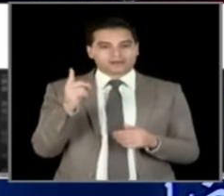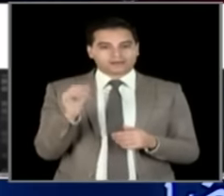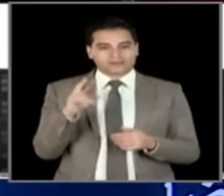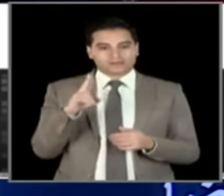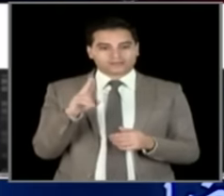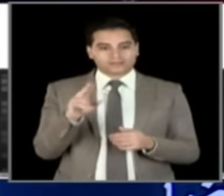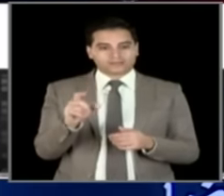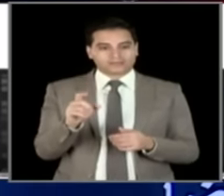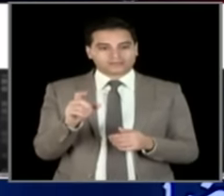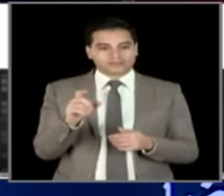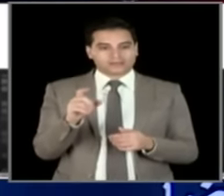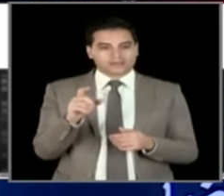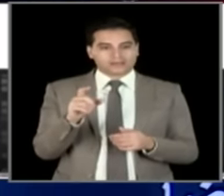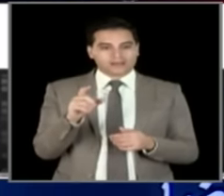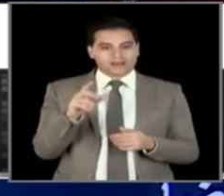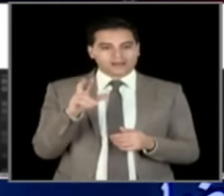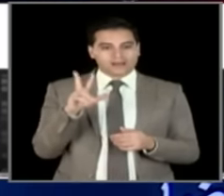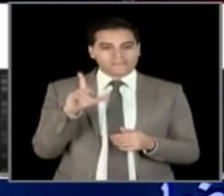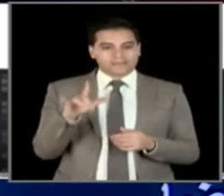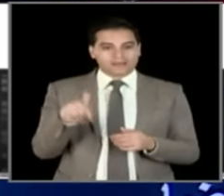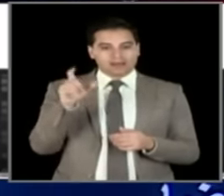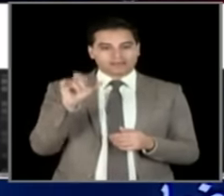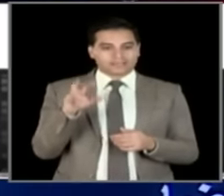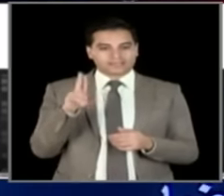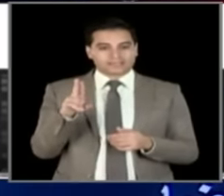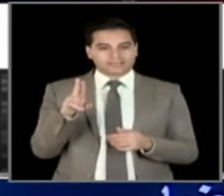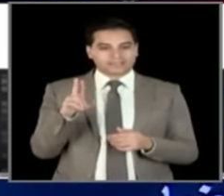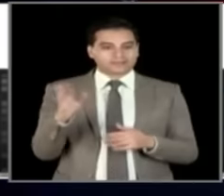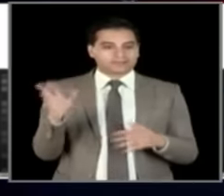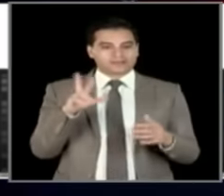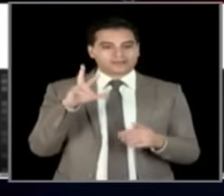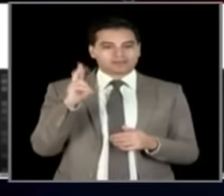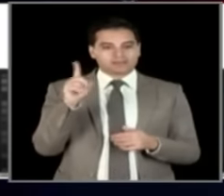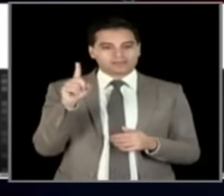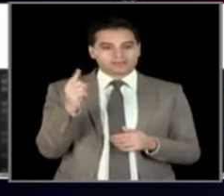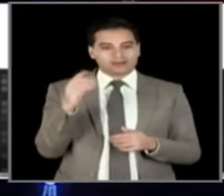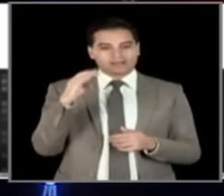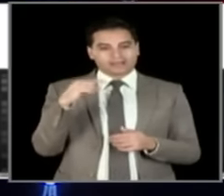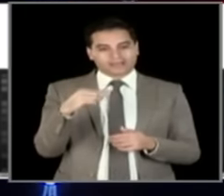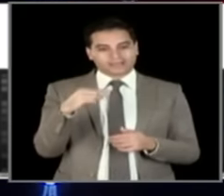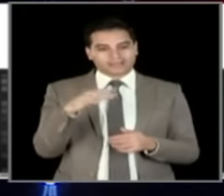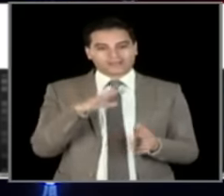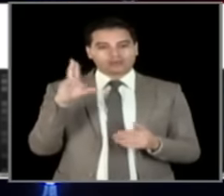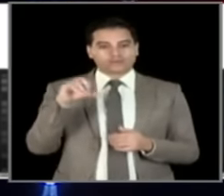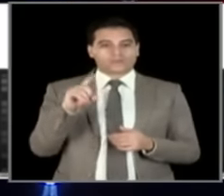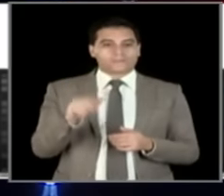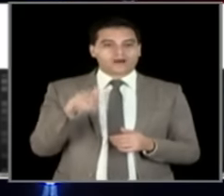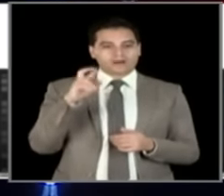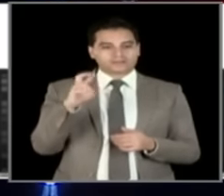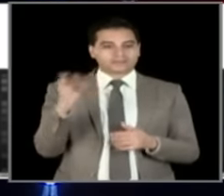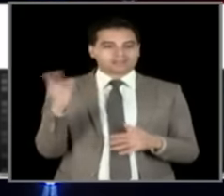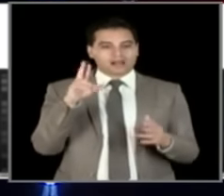بيانيت. من اسمه حضرتك قلت الإجابة في الصيغة اسمه باين، فبيانيت أقرب حاجة لاسمه. هي صح إن شاء الله. شكرا.